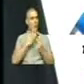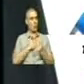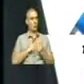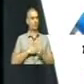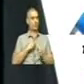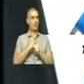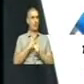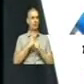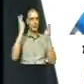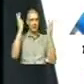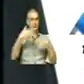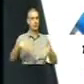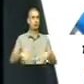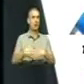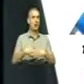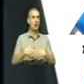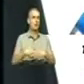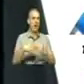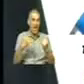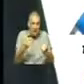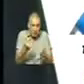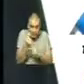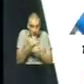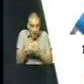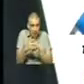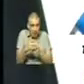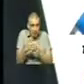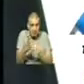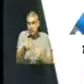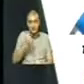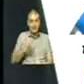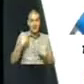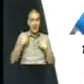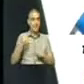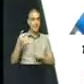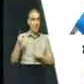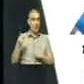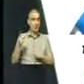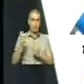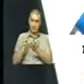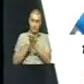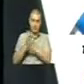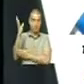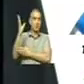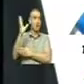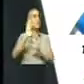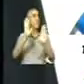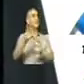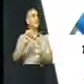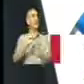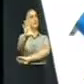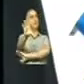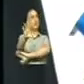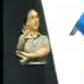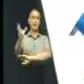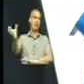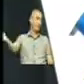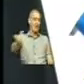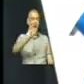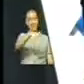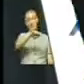להסדר, אז עכשיו ברגע האחרון הוא לוקח את שר הביטחון שלו, מפטר אותו בשידור חי, מביא אדם שהוא קיצוני